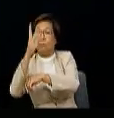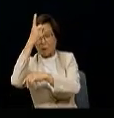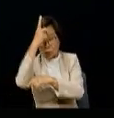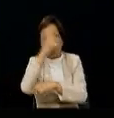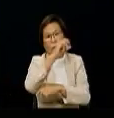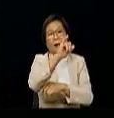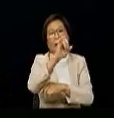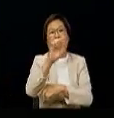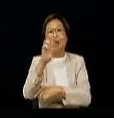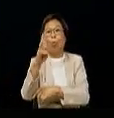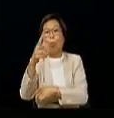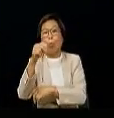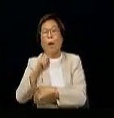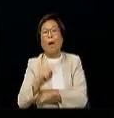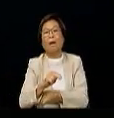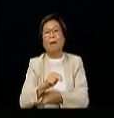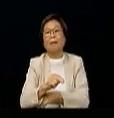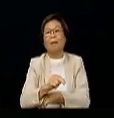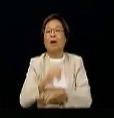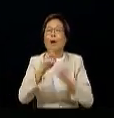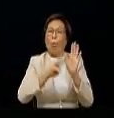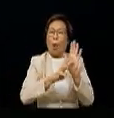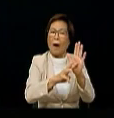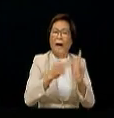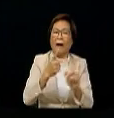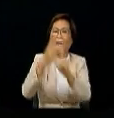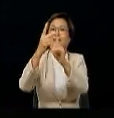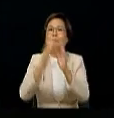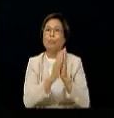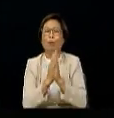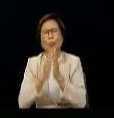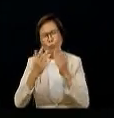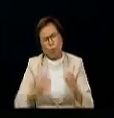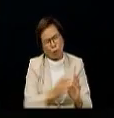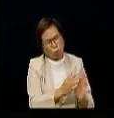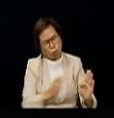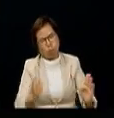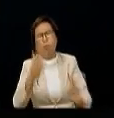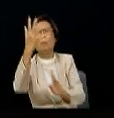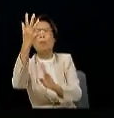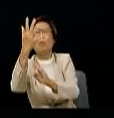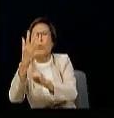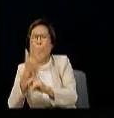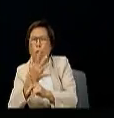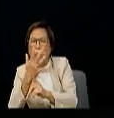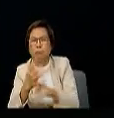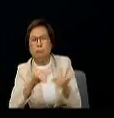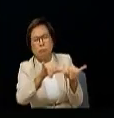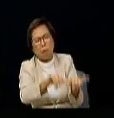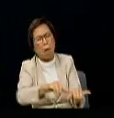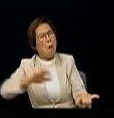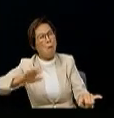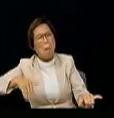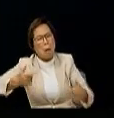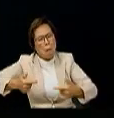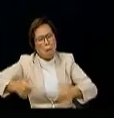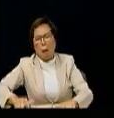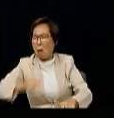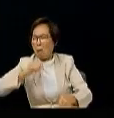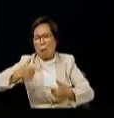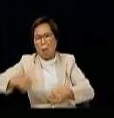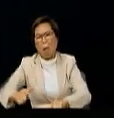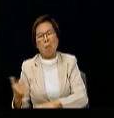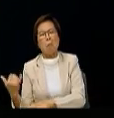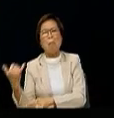DPR Wan sebagai utusan khas ke Myanmar tapi dah lima bulan lebih uh dia masih belum dibenarkan